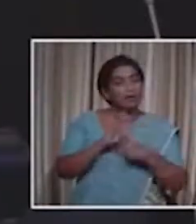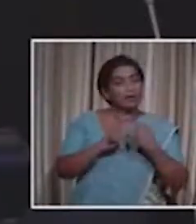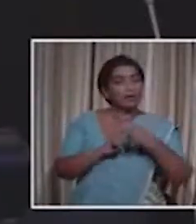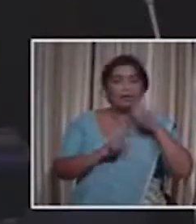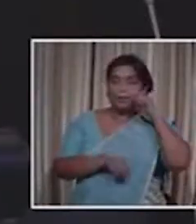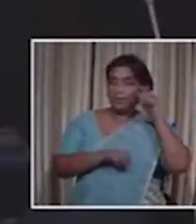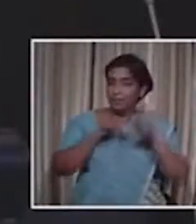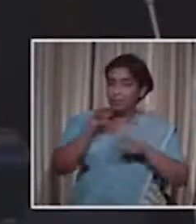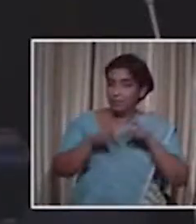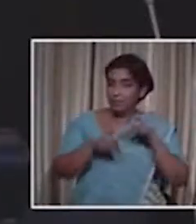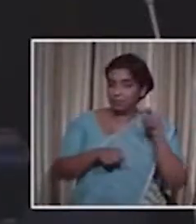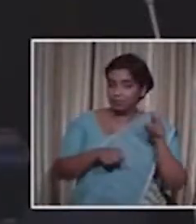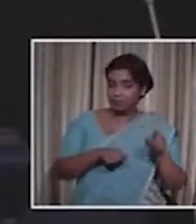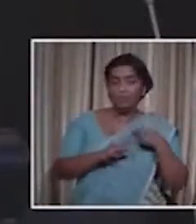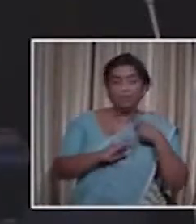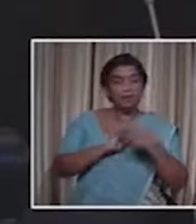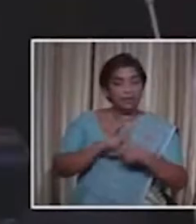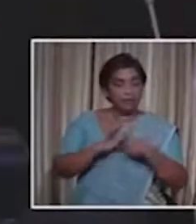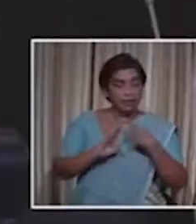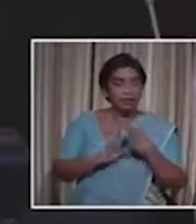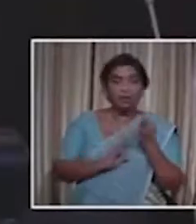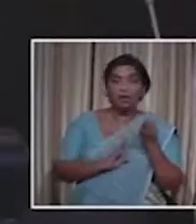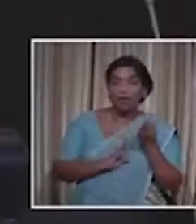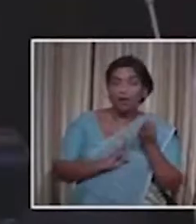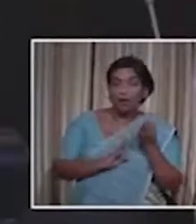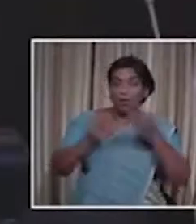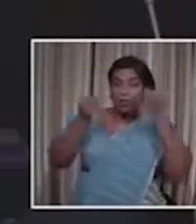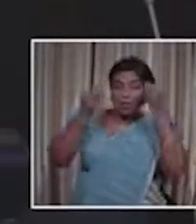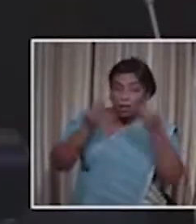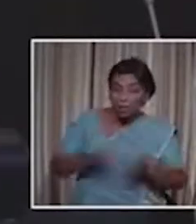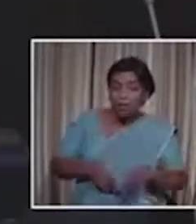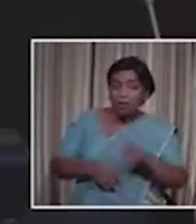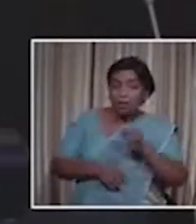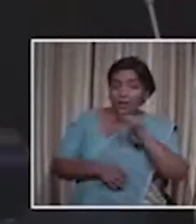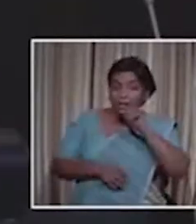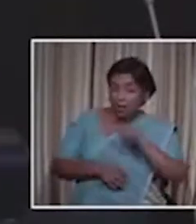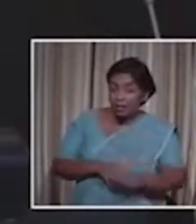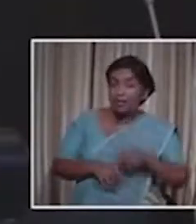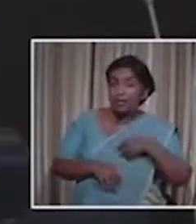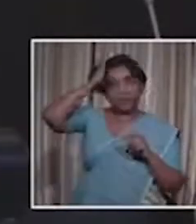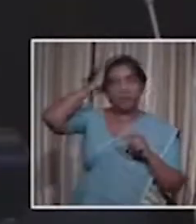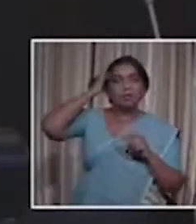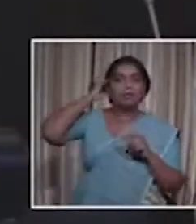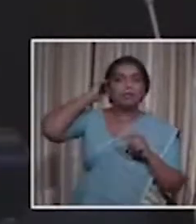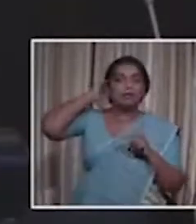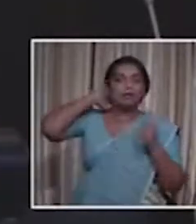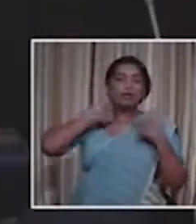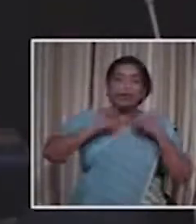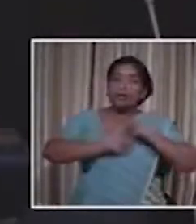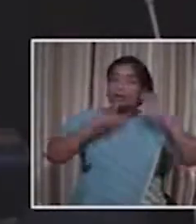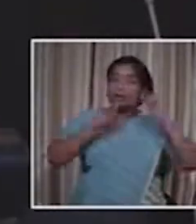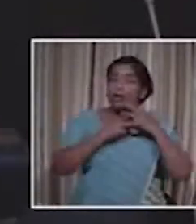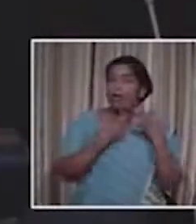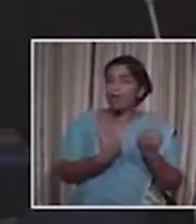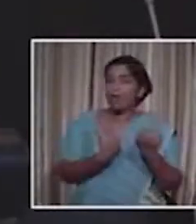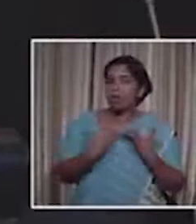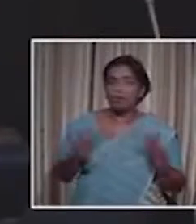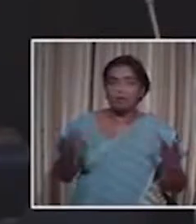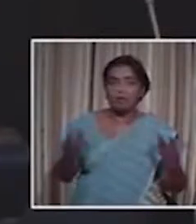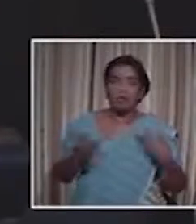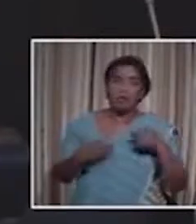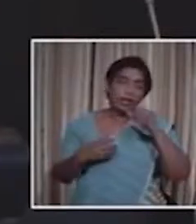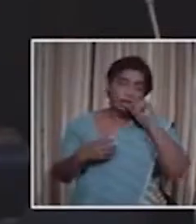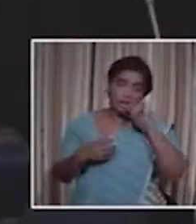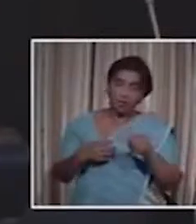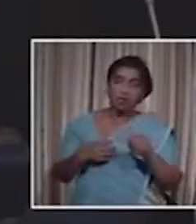உரியவாறு முன்னெடுக்குமாறு மக்கள் விடுதலை முன்னணியின் பாராளுமன்ற உறுப்பினர் விஜித ஹேரத் தெரிவித்துள்ளார். அத்தனம் கத்துத் மே